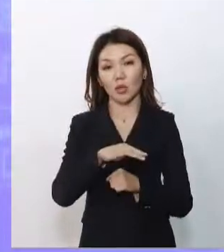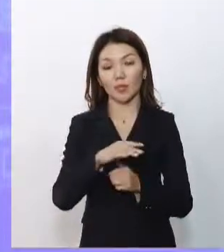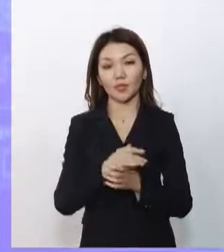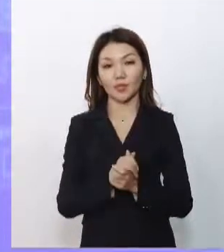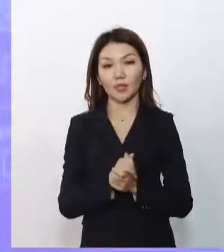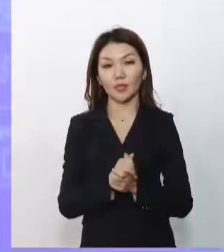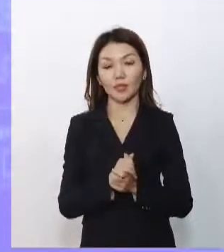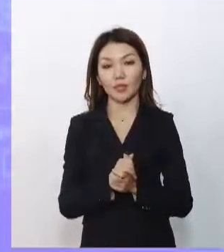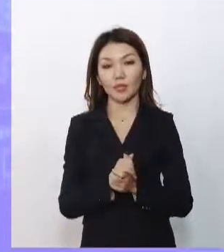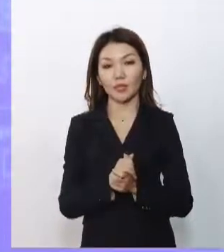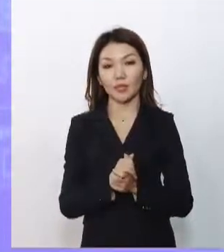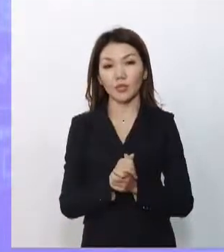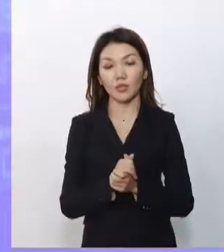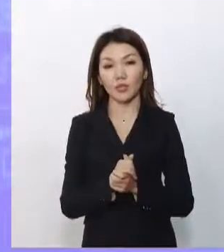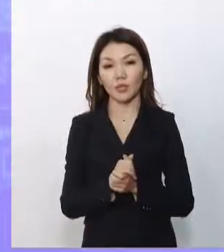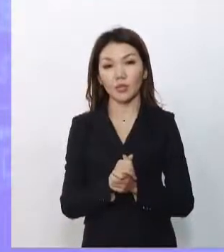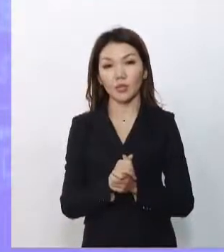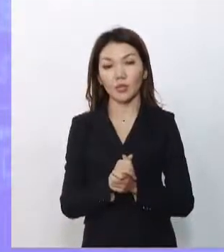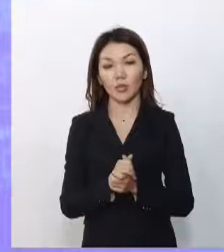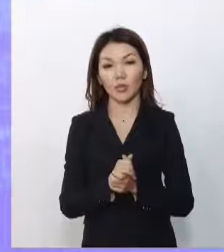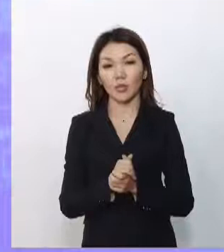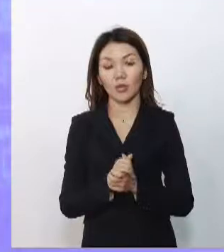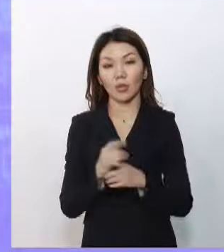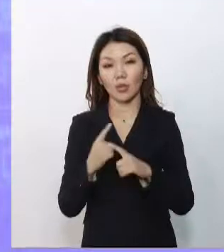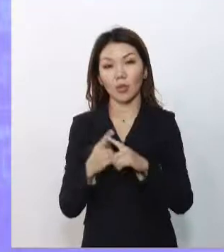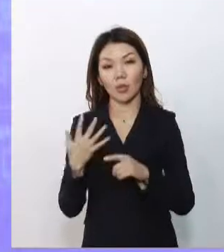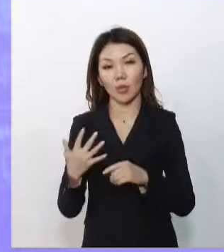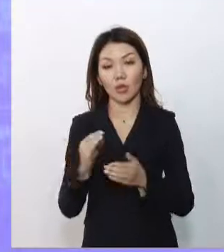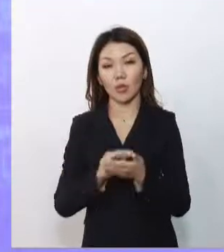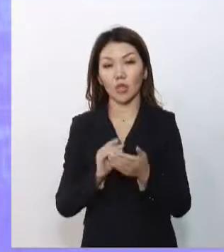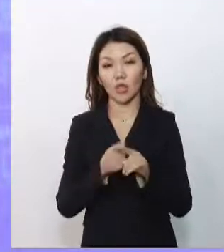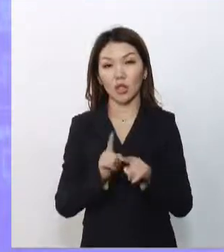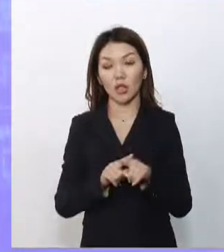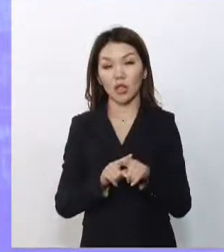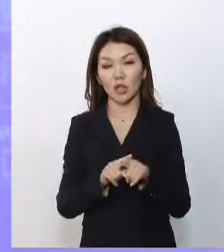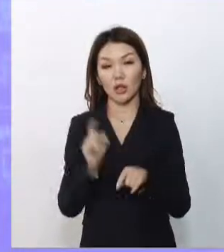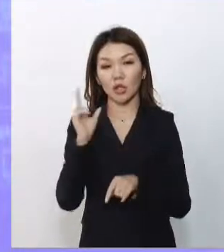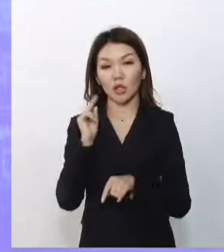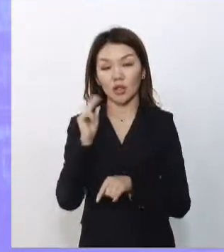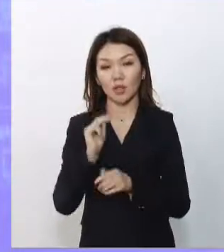из которых делилась бы на 5? Запишите эти суммы.